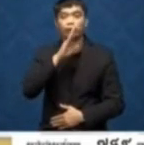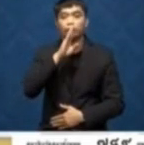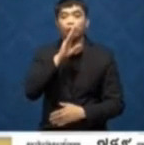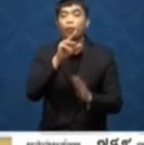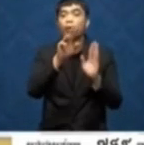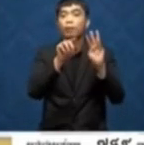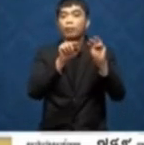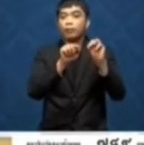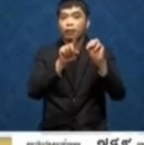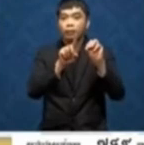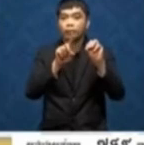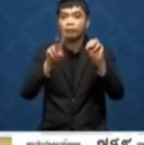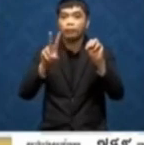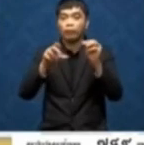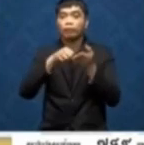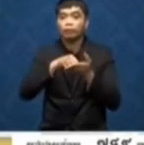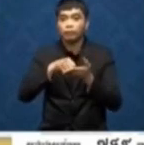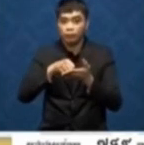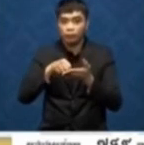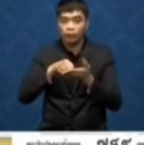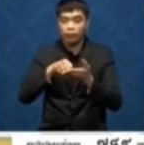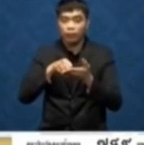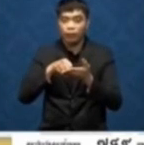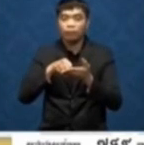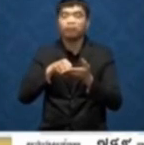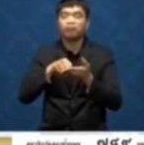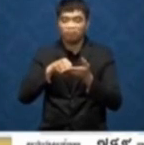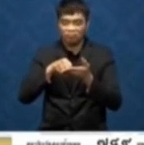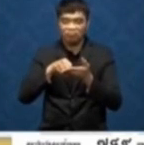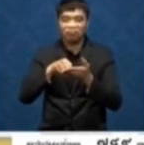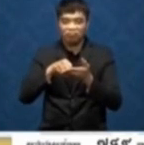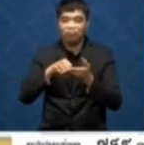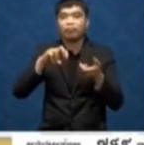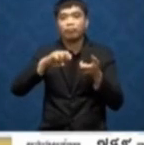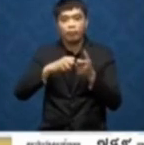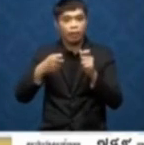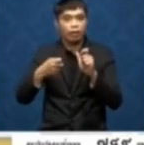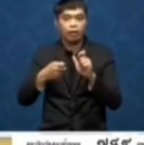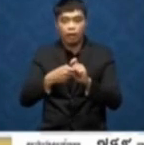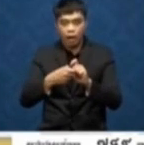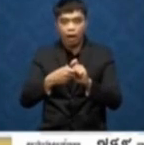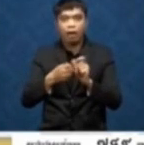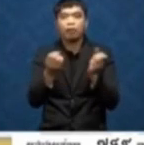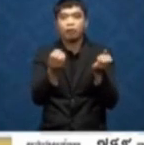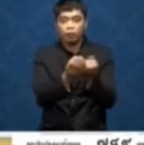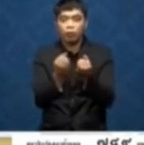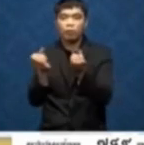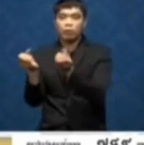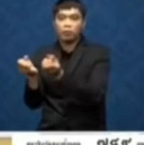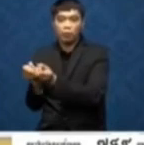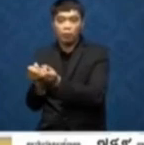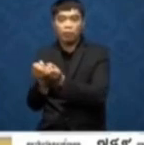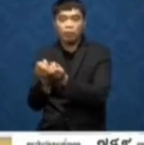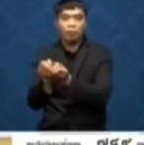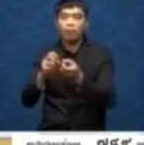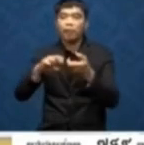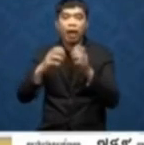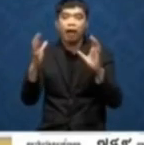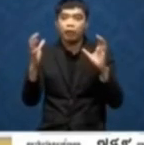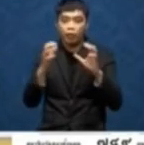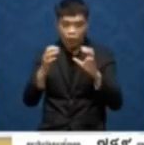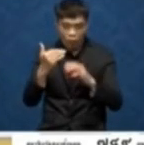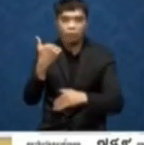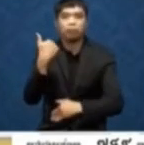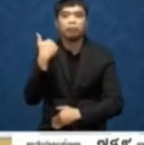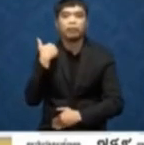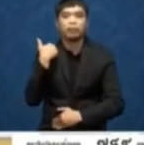า112มีแต่การสร้างความเกลียดชังและแตกแยกของคนในสัง